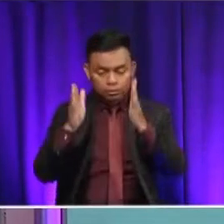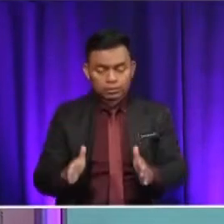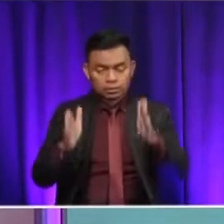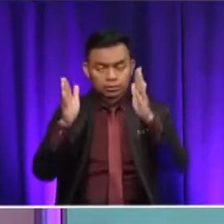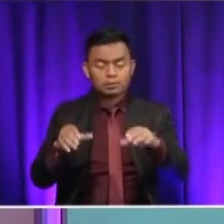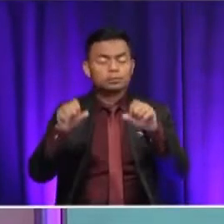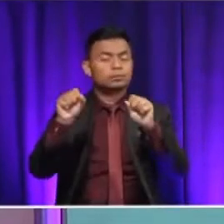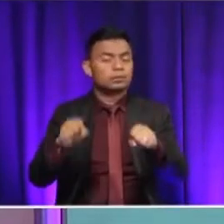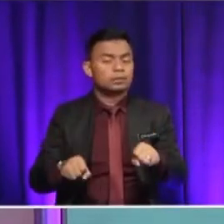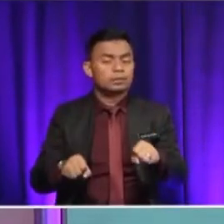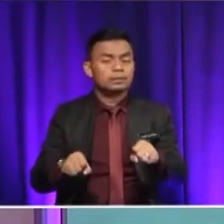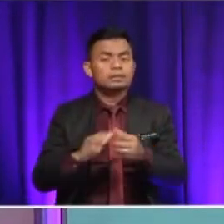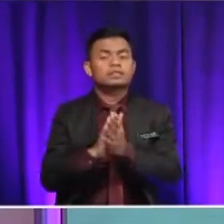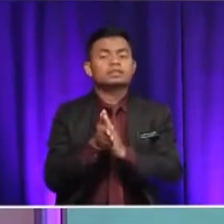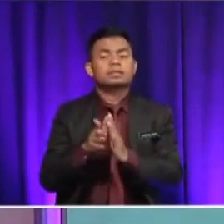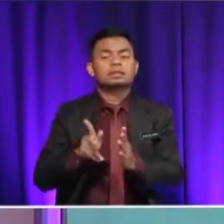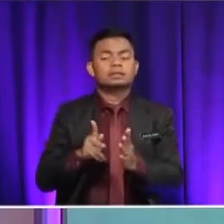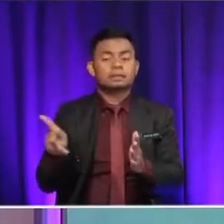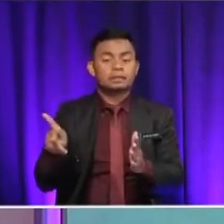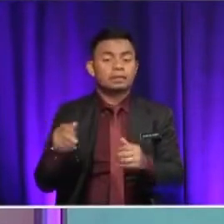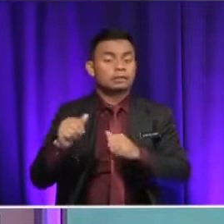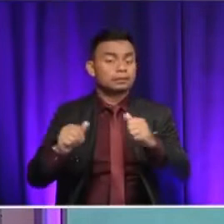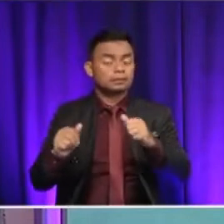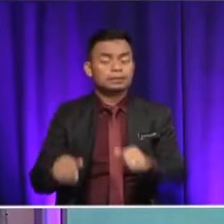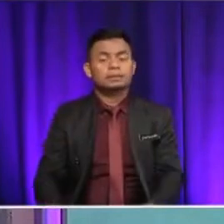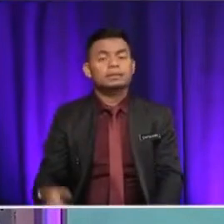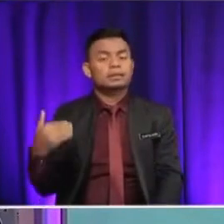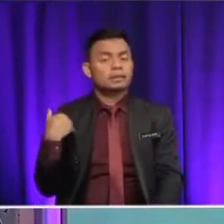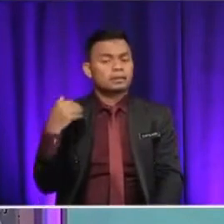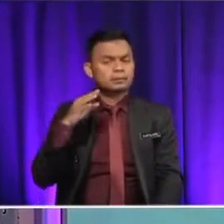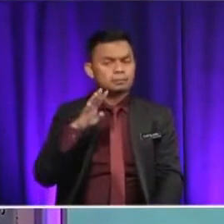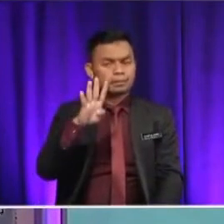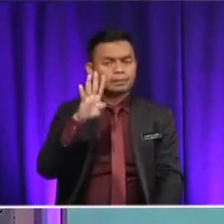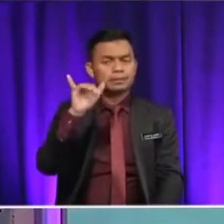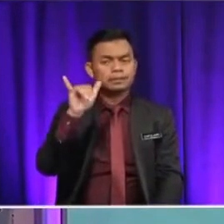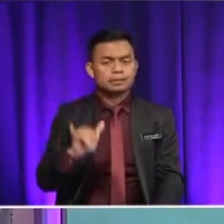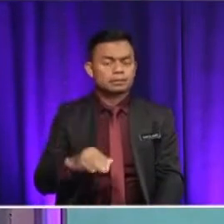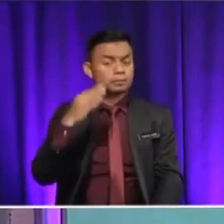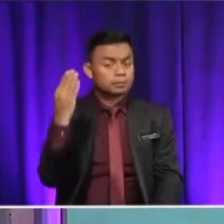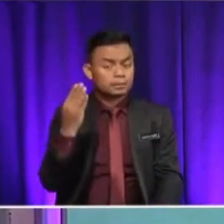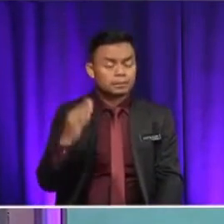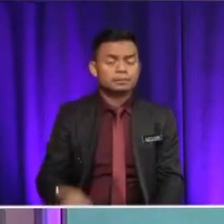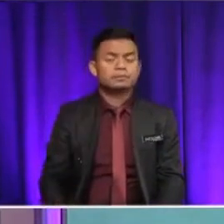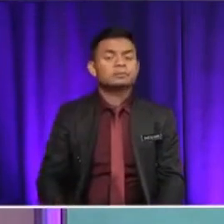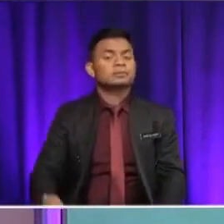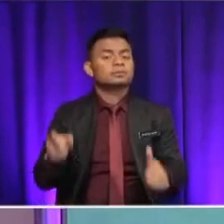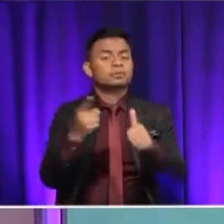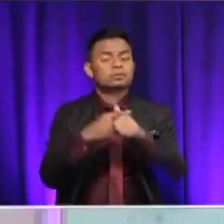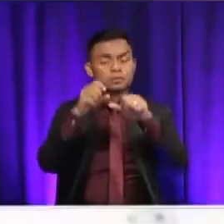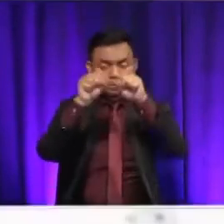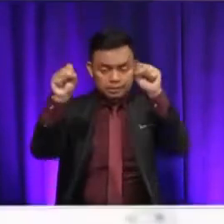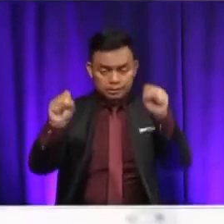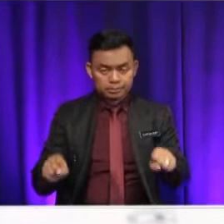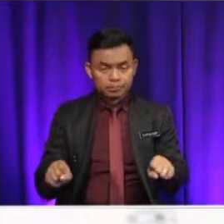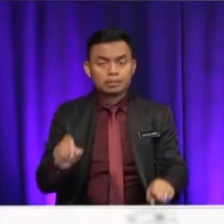Ada banyak lagi tapi 4 yang utama iaitu pertama sistem bekalan air, yang kedua sistem